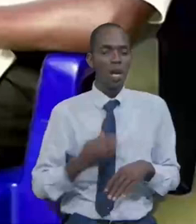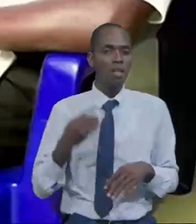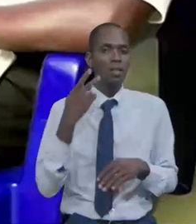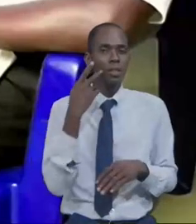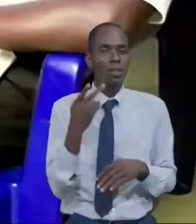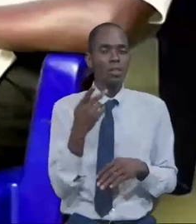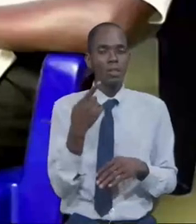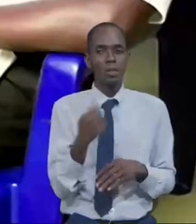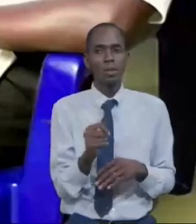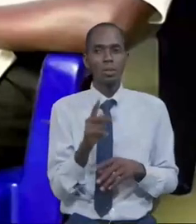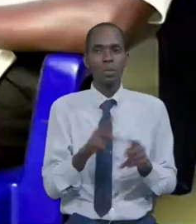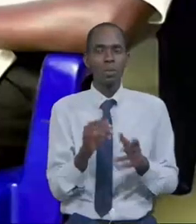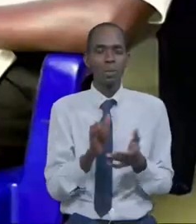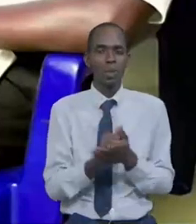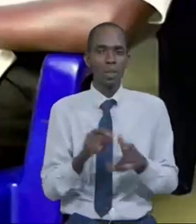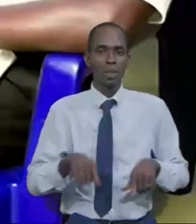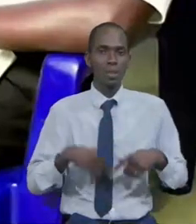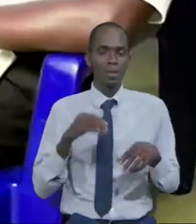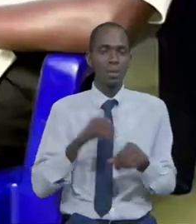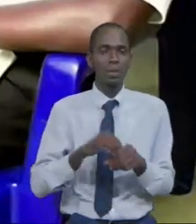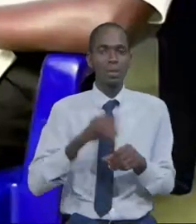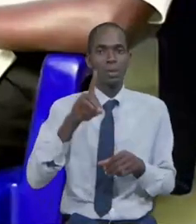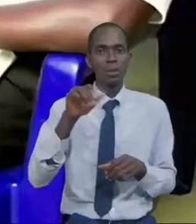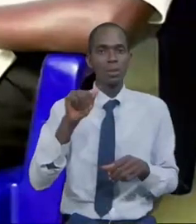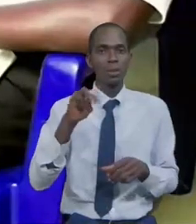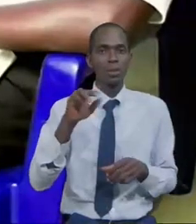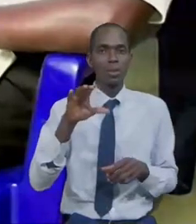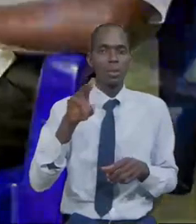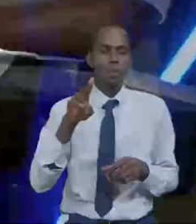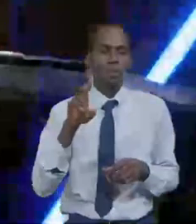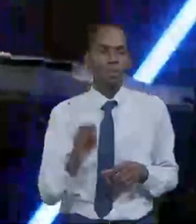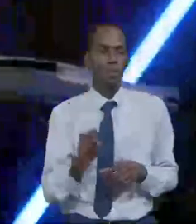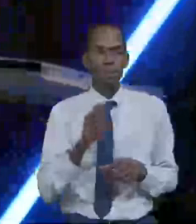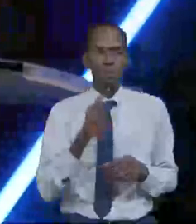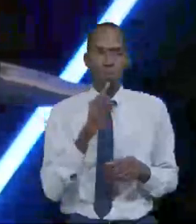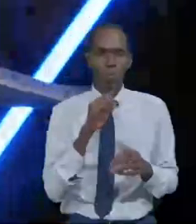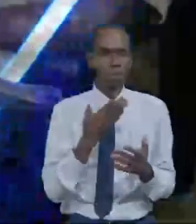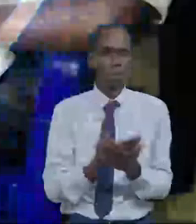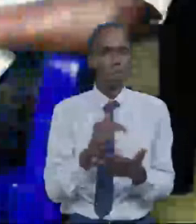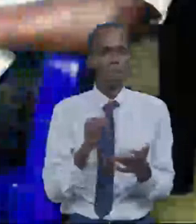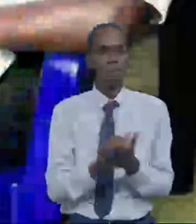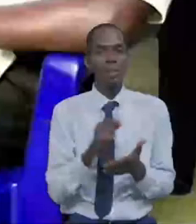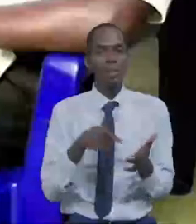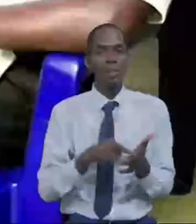Juifs qui habitaient Damas, démontrant que Jésus est le Christ.